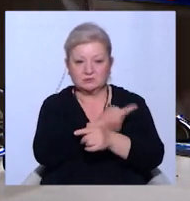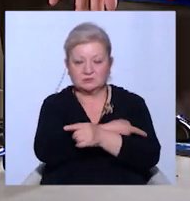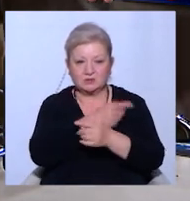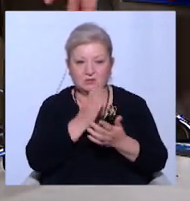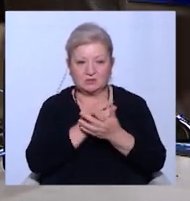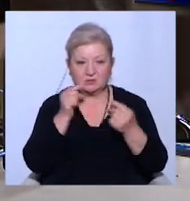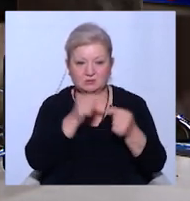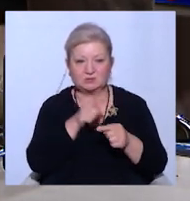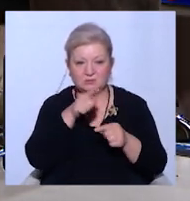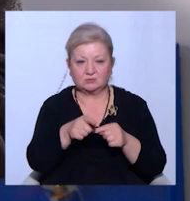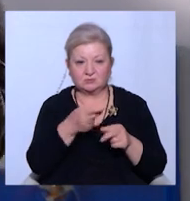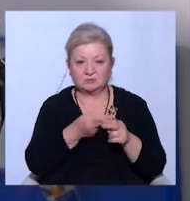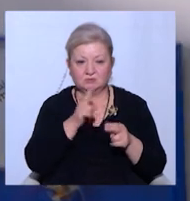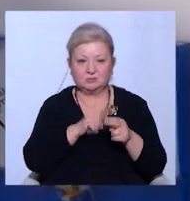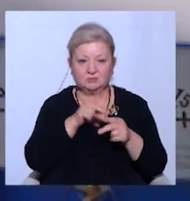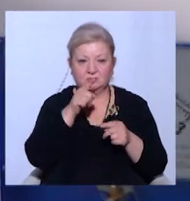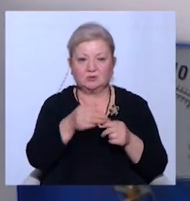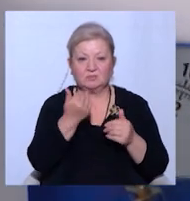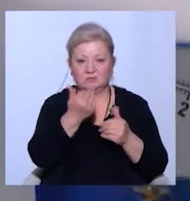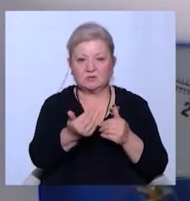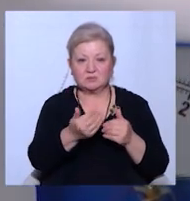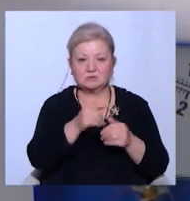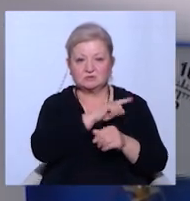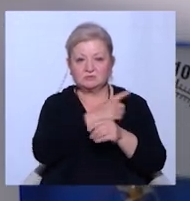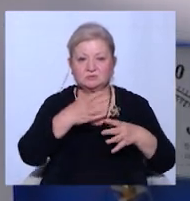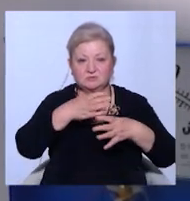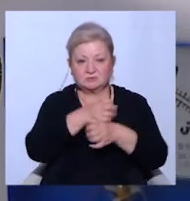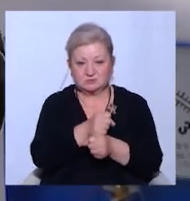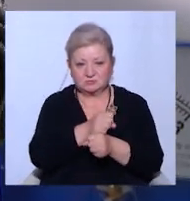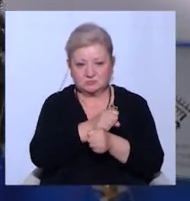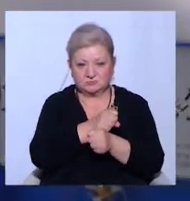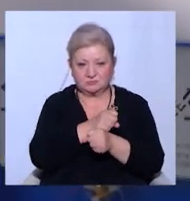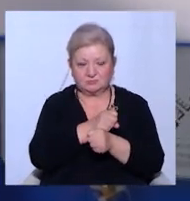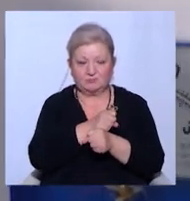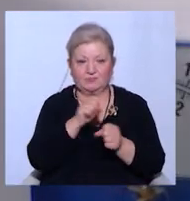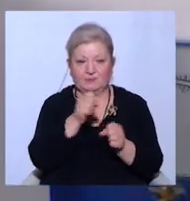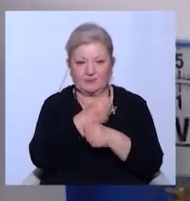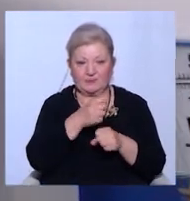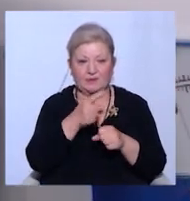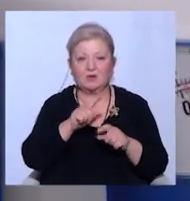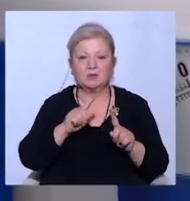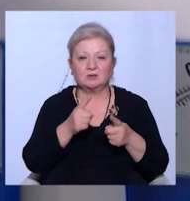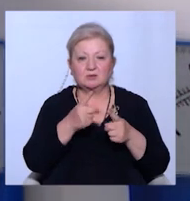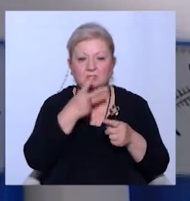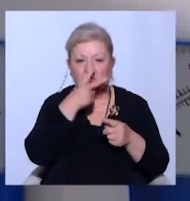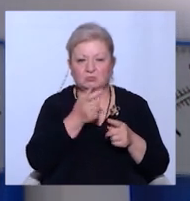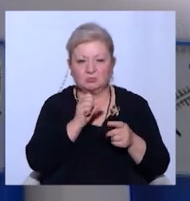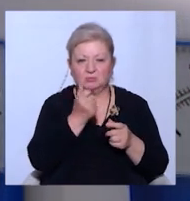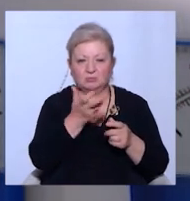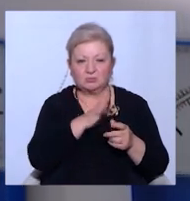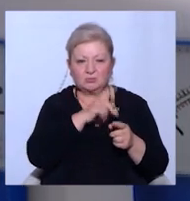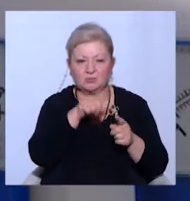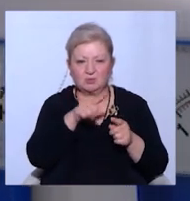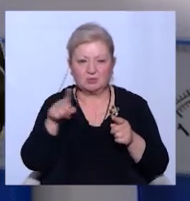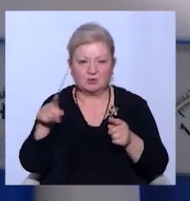და იგივე თემაზე, თითქოს ერთი და იგივეზე ამდენჯერ? იმიტომ რომ მივადექით ზუსტად იმს საკითხებს, რაზედაც